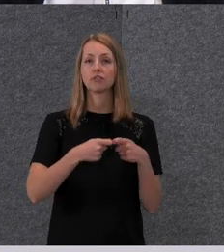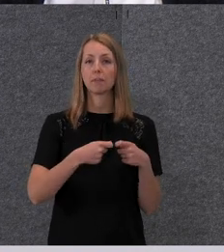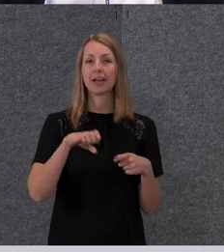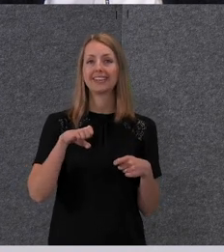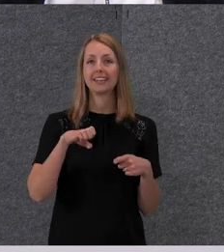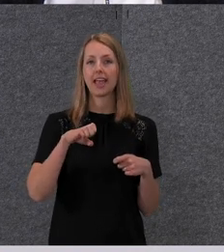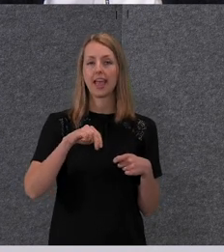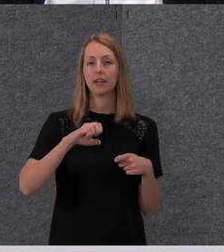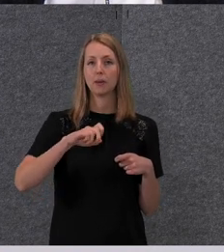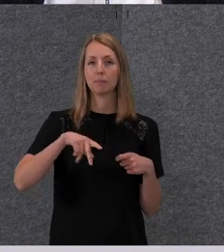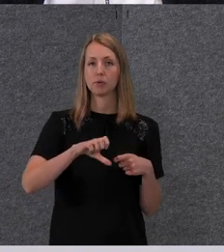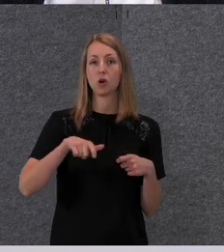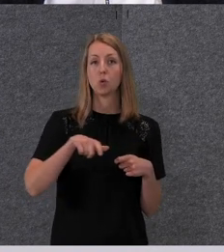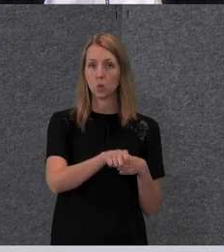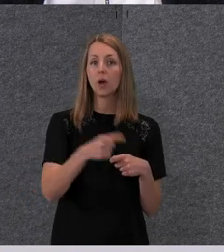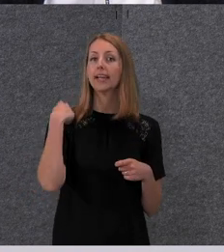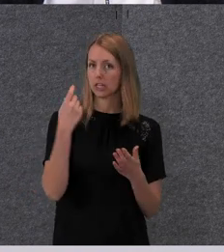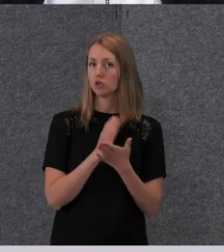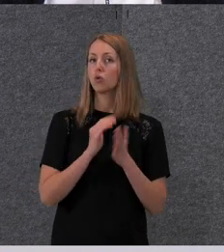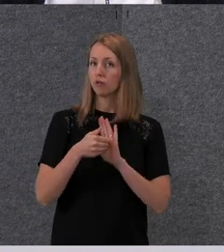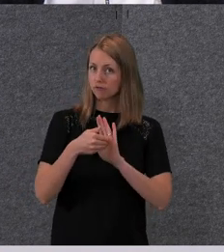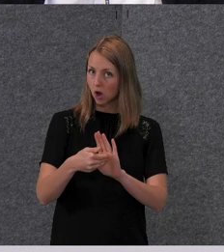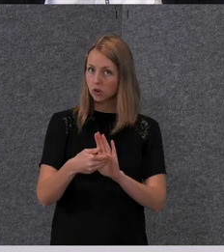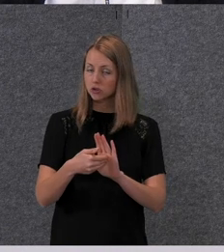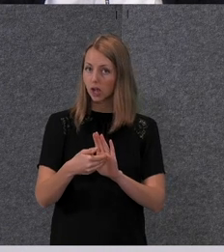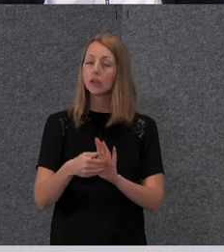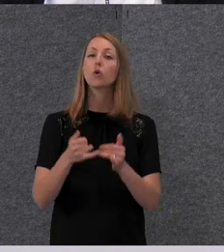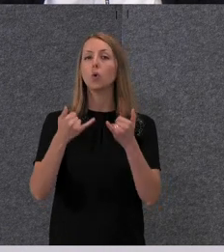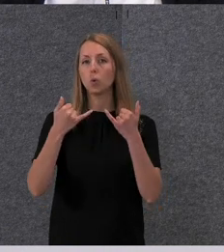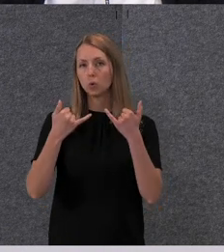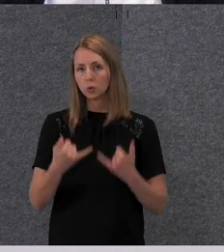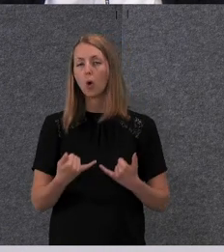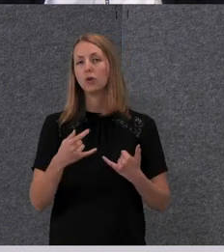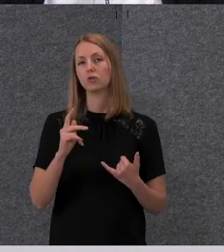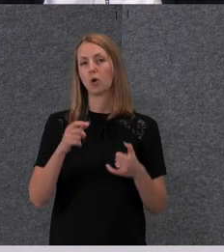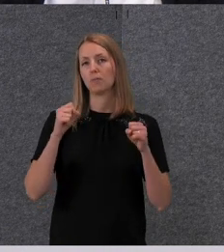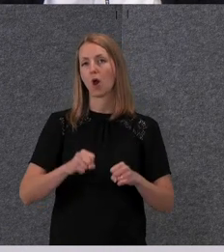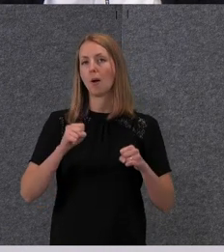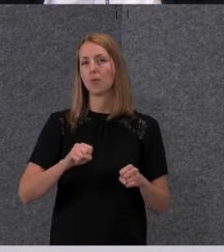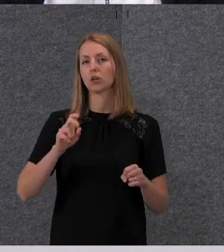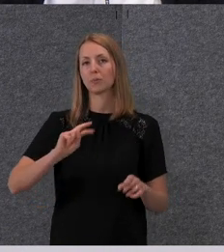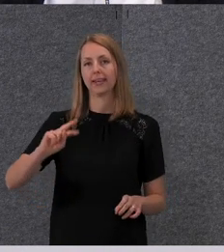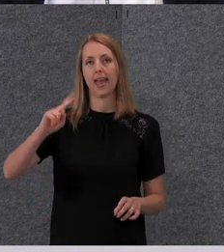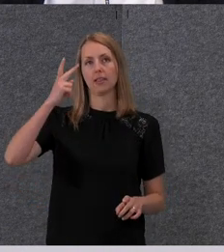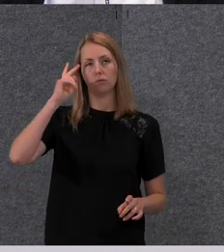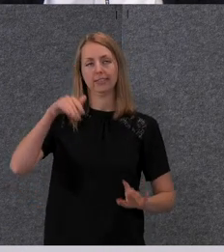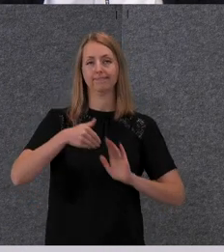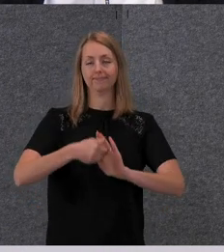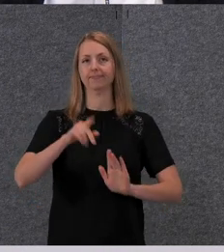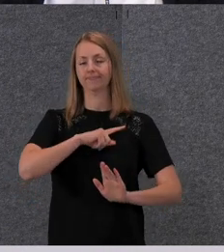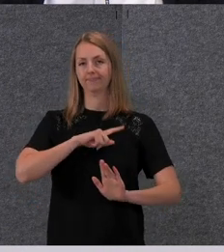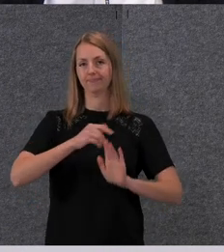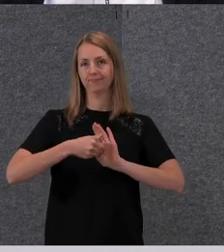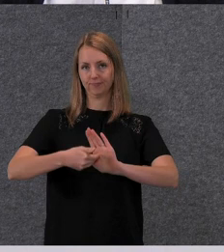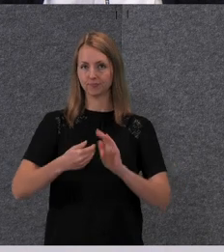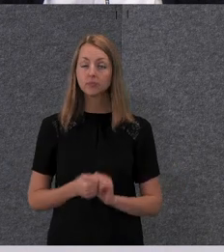Er hatte sich gestern vorgestellt und heute hat er selbstverständlich die Möglichkeit, sich in Erinnerung zu rufen. Eine